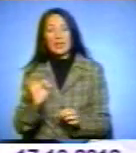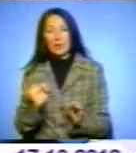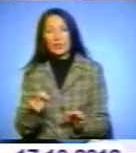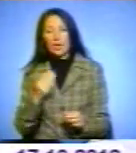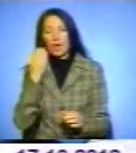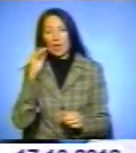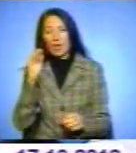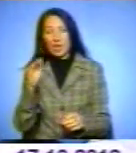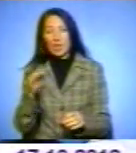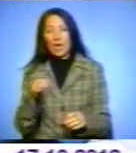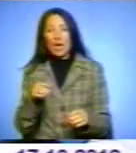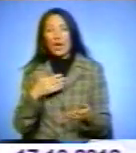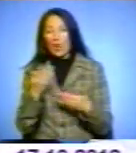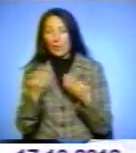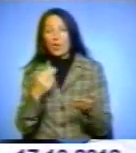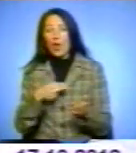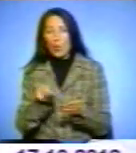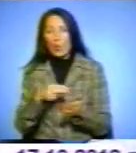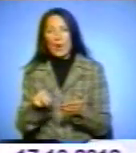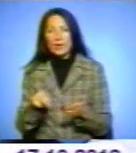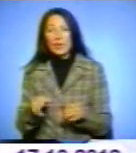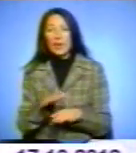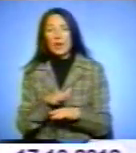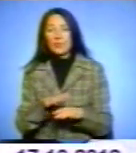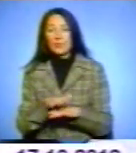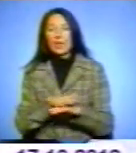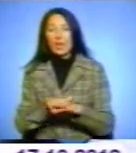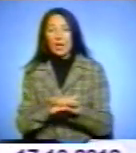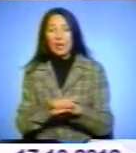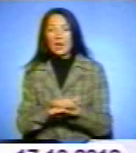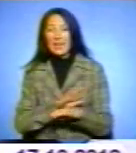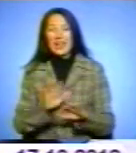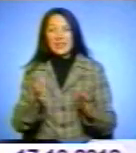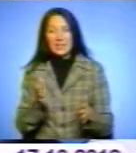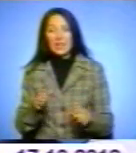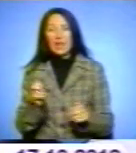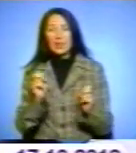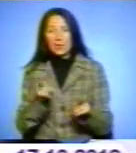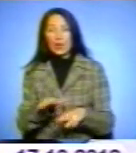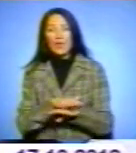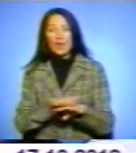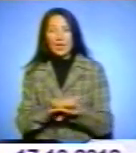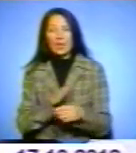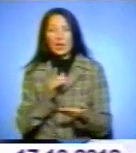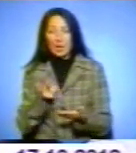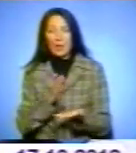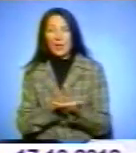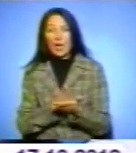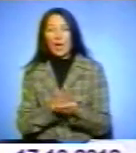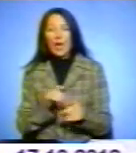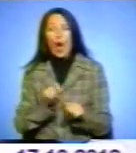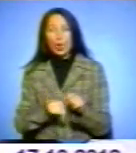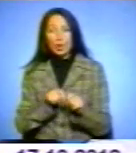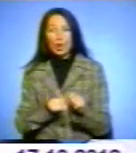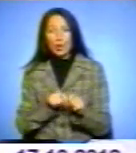ринках, спеціалізованих ринках, навіть і на стихійних, тому що там не проходить контроль ніякий ці гриби. А на ринках проходить ветеринарний